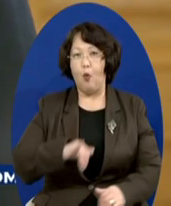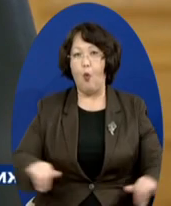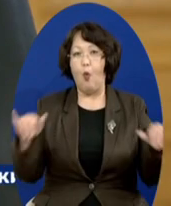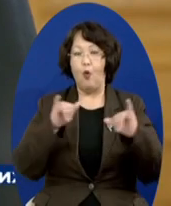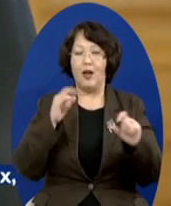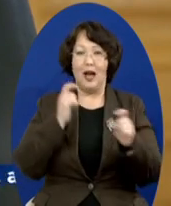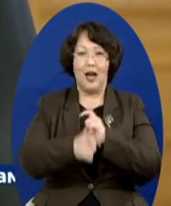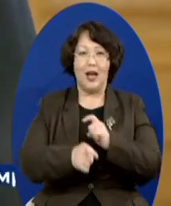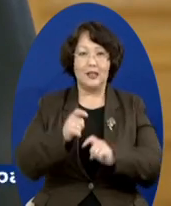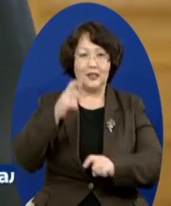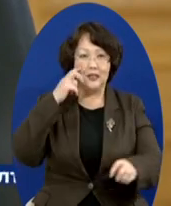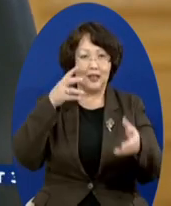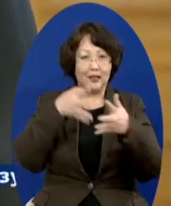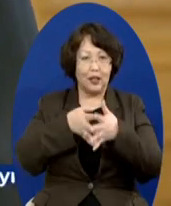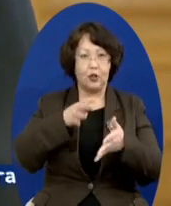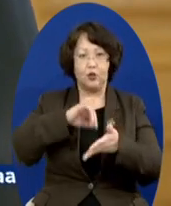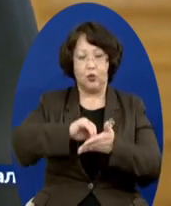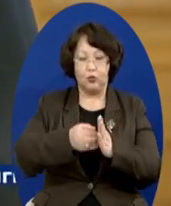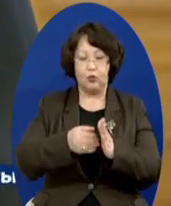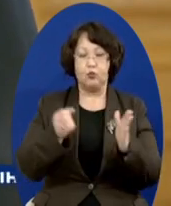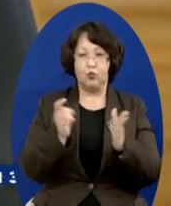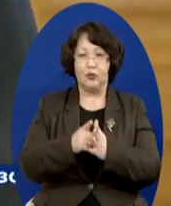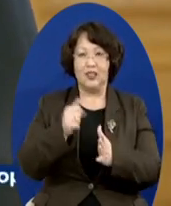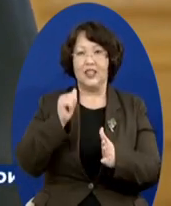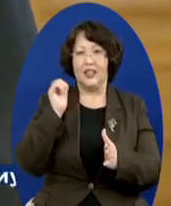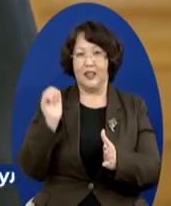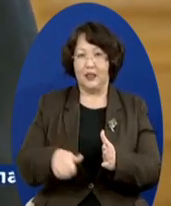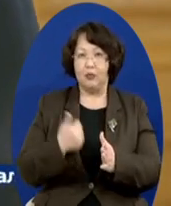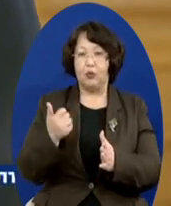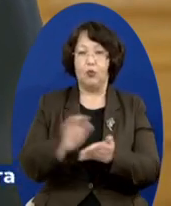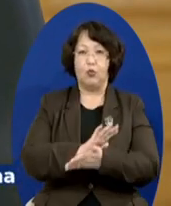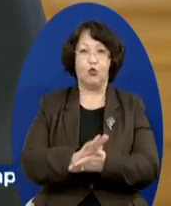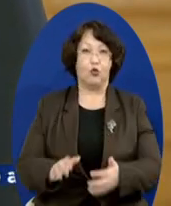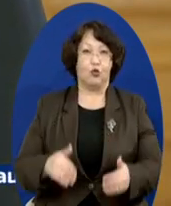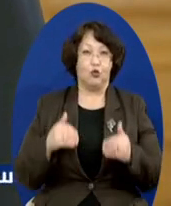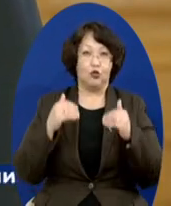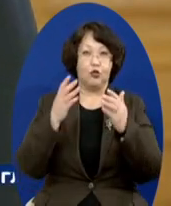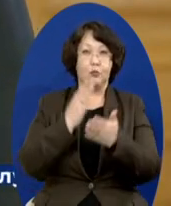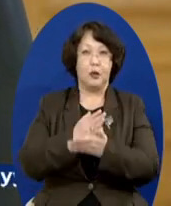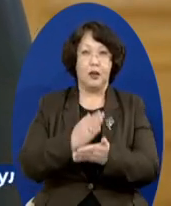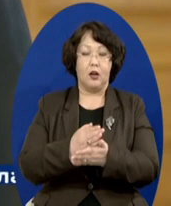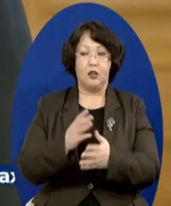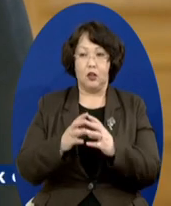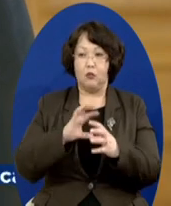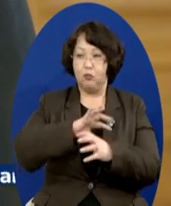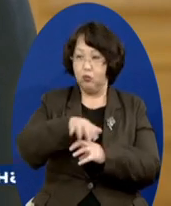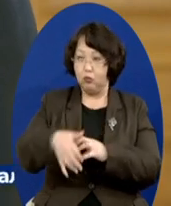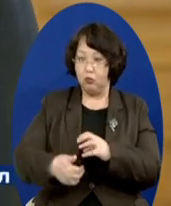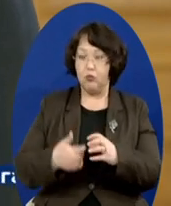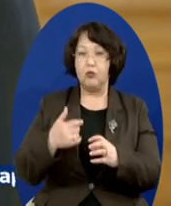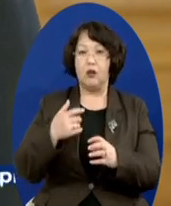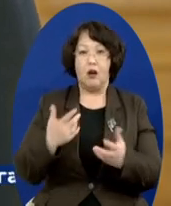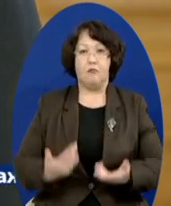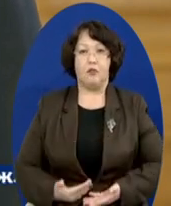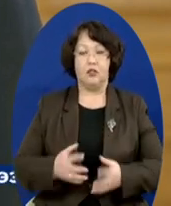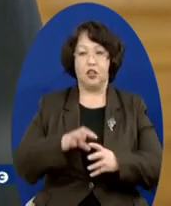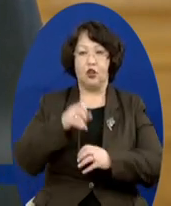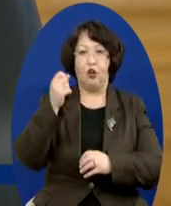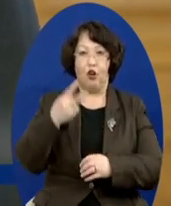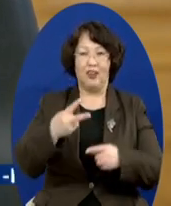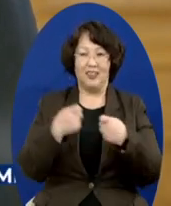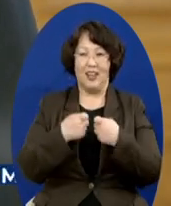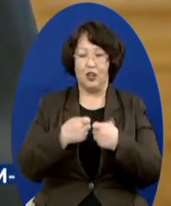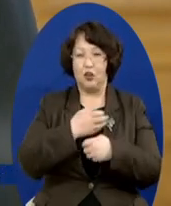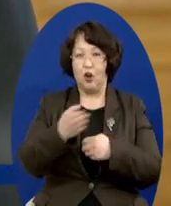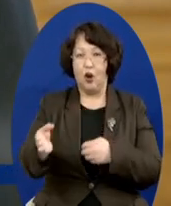улсын харилцаа стратегийн түншлэлийн түвшинд хүрч эрчимтэй бичиж байна. Хүн төрөлхт нь дэлхийн 2-р дайнаас хойш